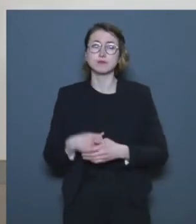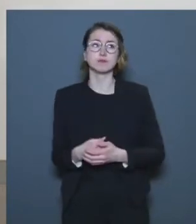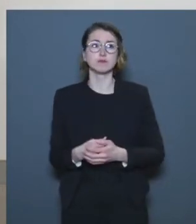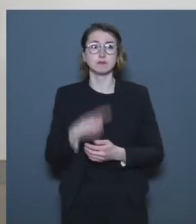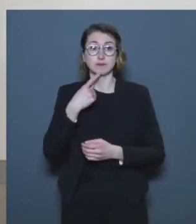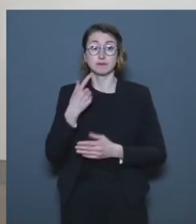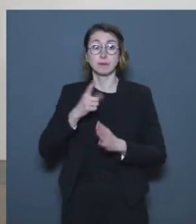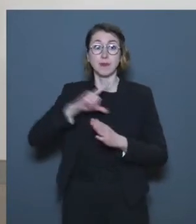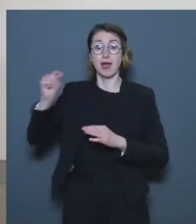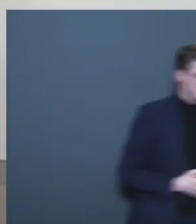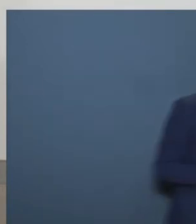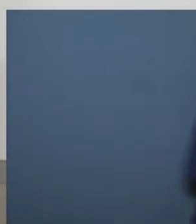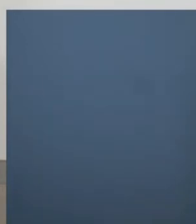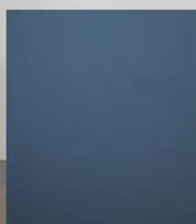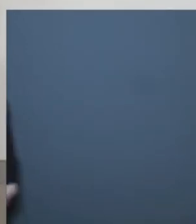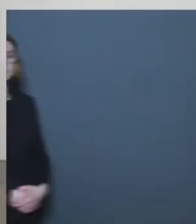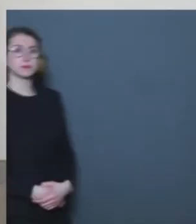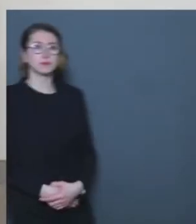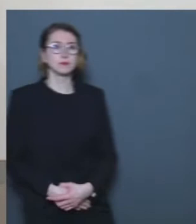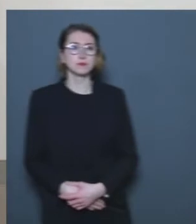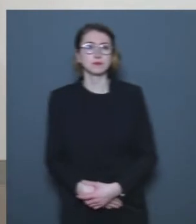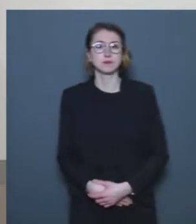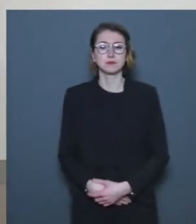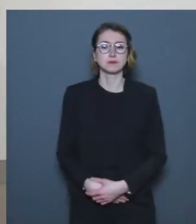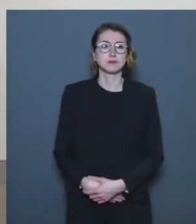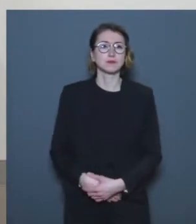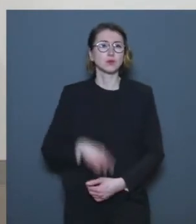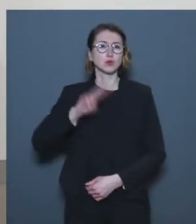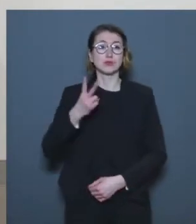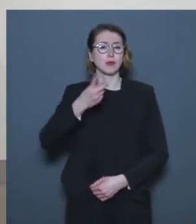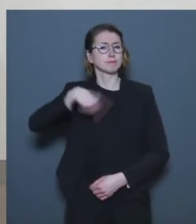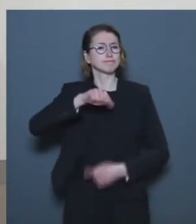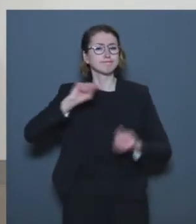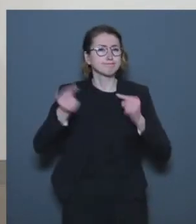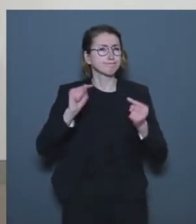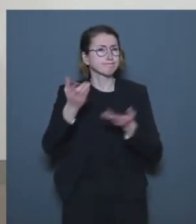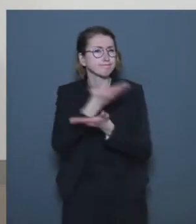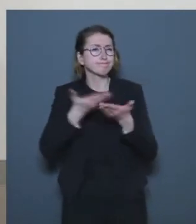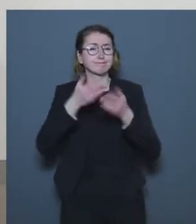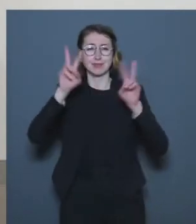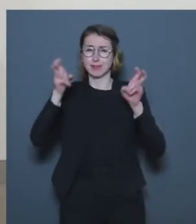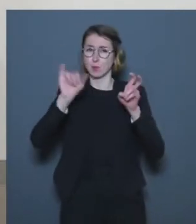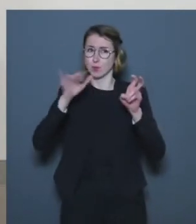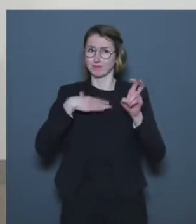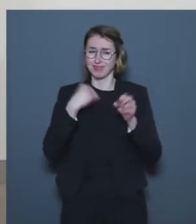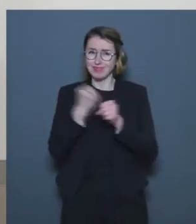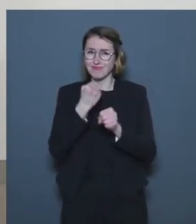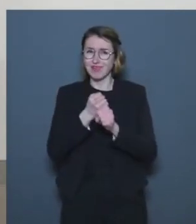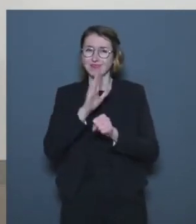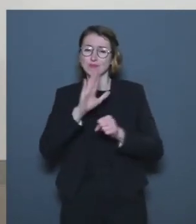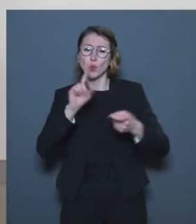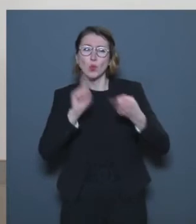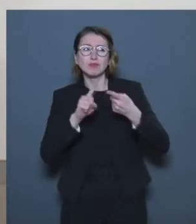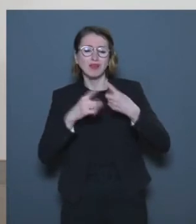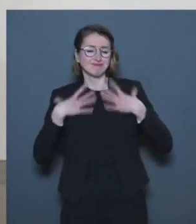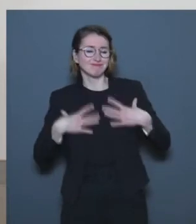à l'arrivée. Des discussions étaient les professions de contact non médicaux. Dans l'état